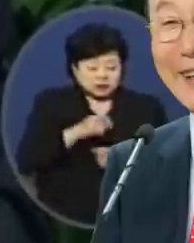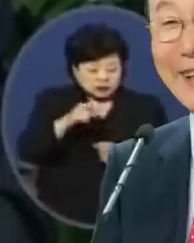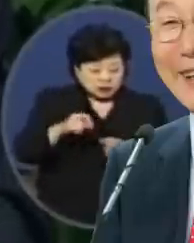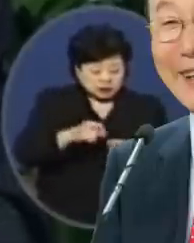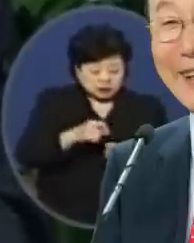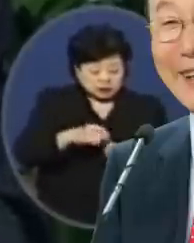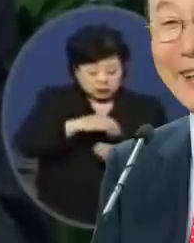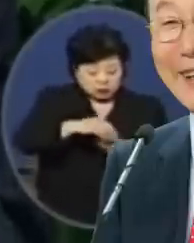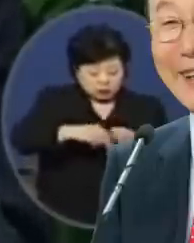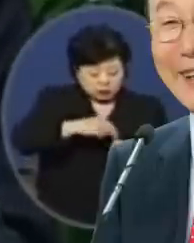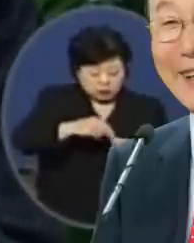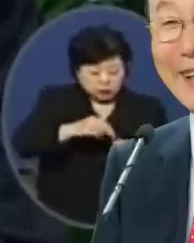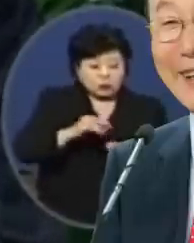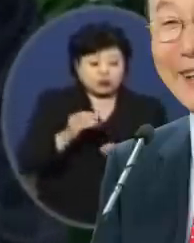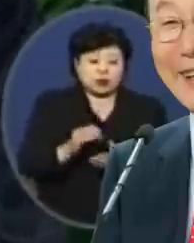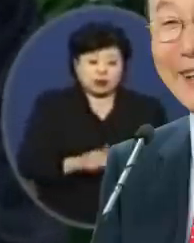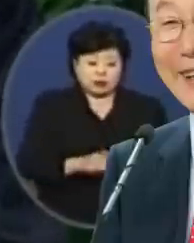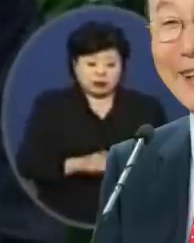달려있어요.